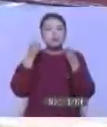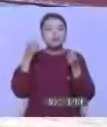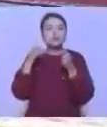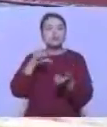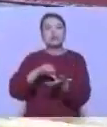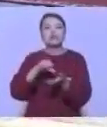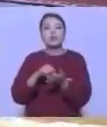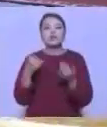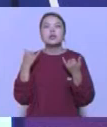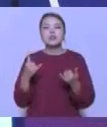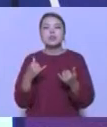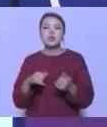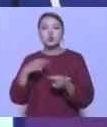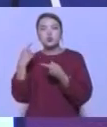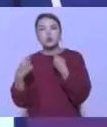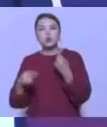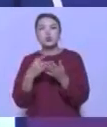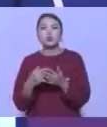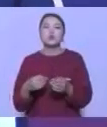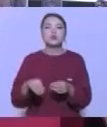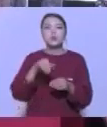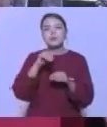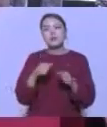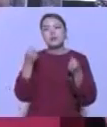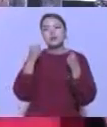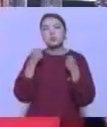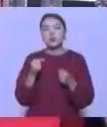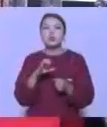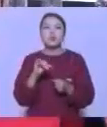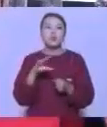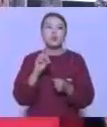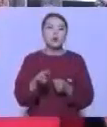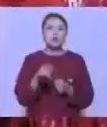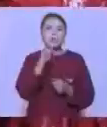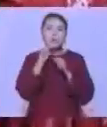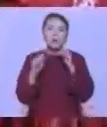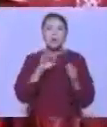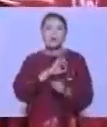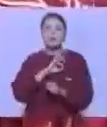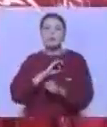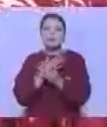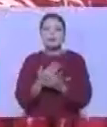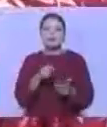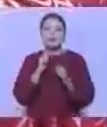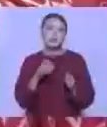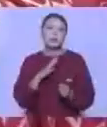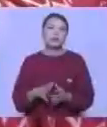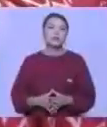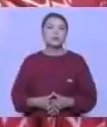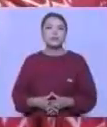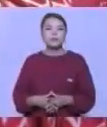ал жүлдегер спортшыларға спорт шеберіне үміткер атағымен арнайы әзірленген медальдер тапсырылды.